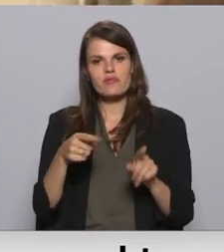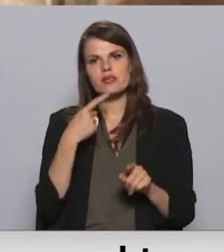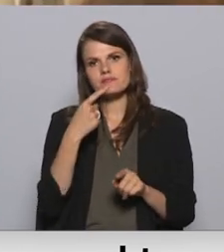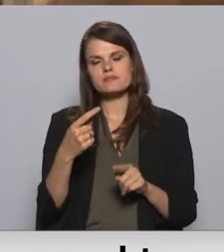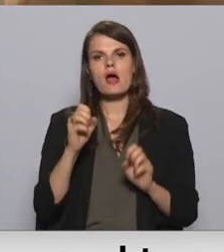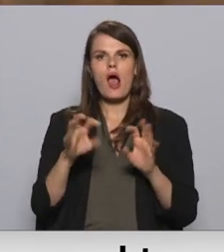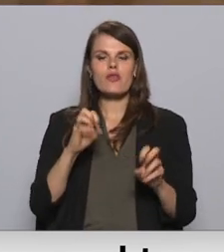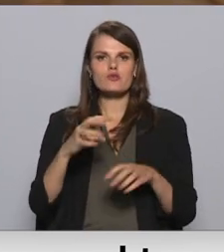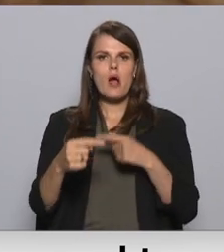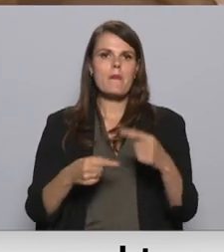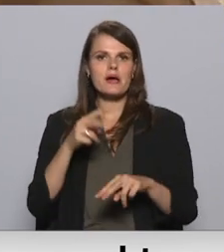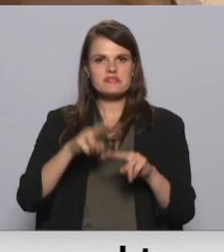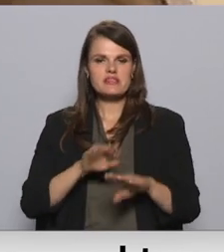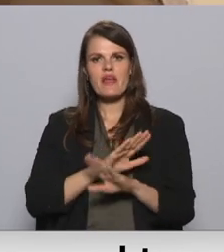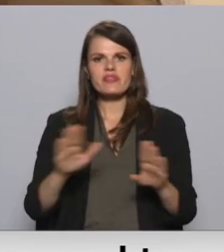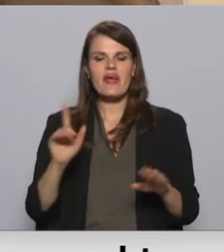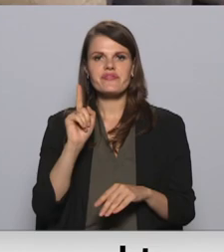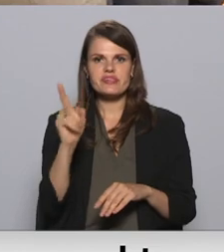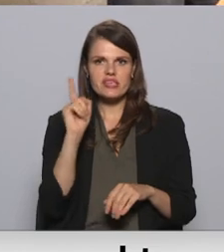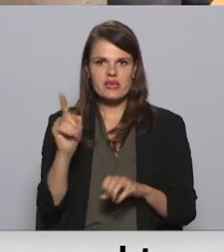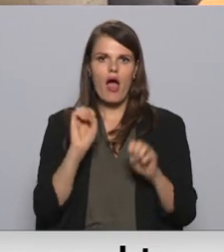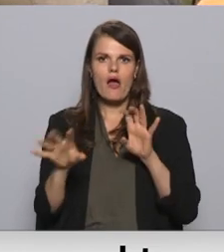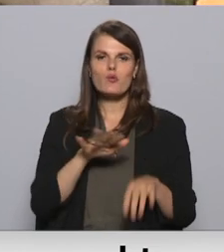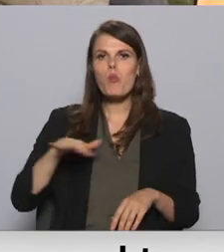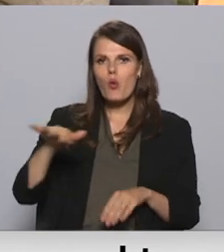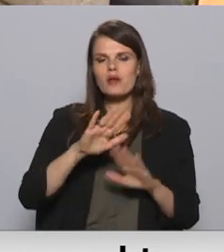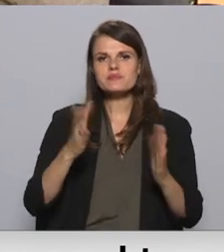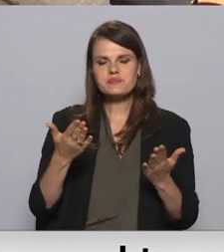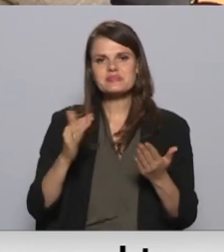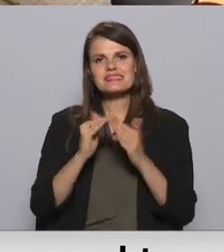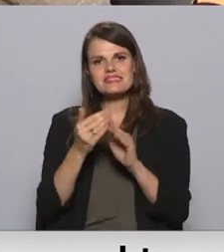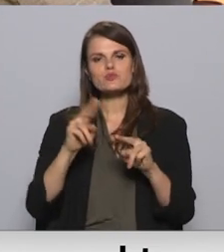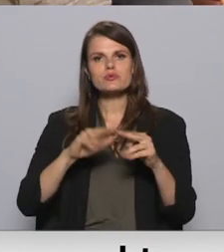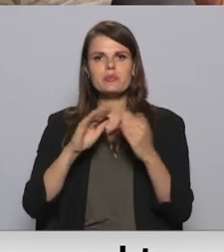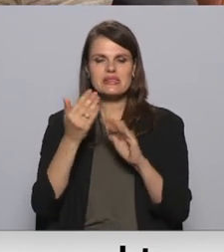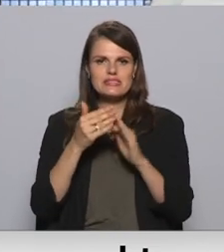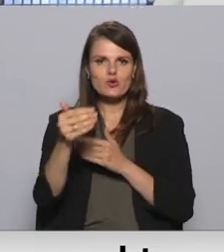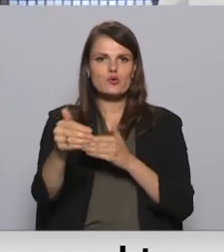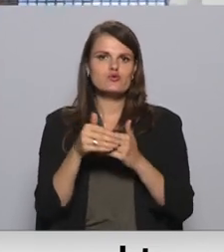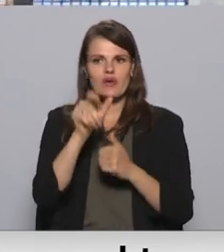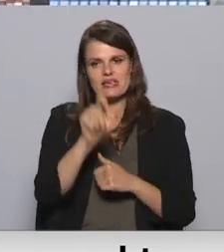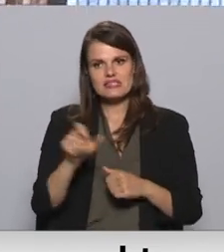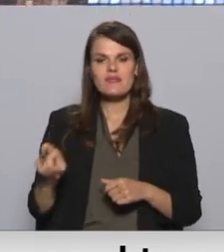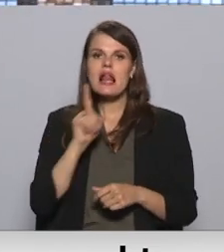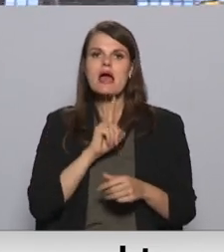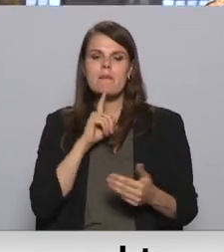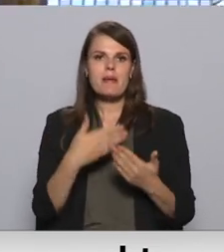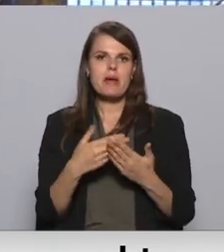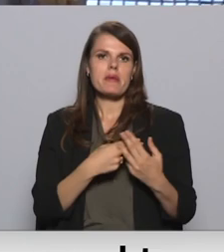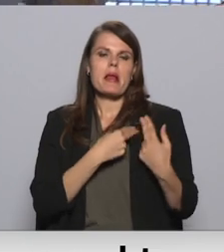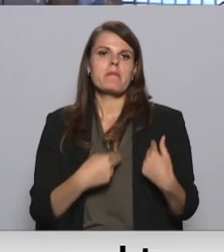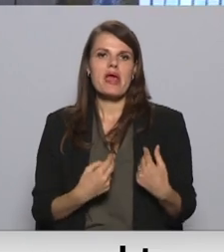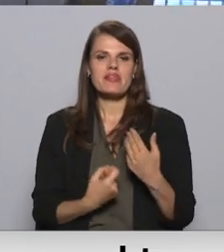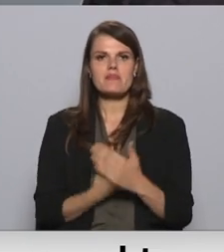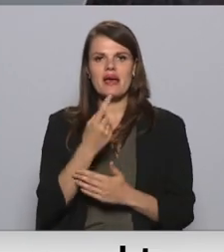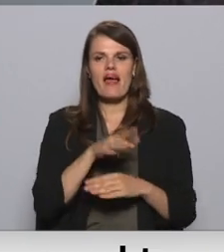tikai atkrituma poligonos, bet arī ciemos un pilsētās tuvāk iedzīvotājiem. Liepājā, piemēram, tādi izveidojas biedrība Radi vidi